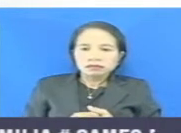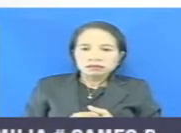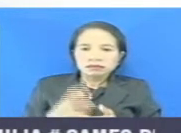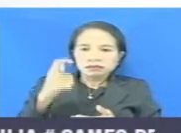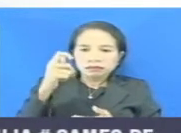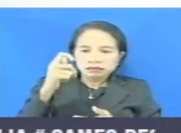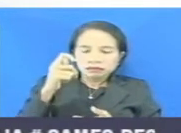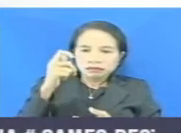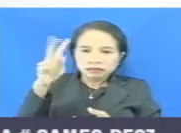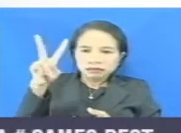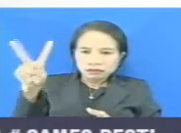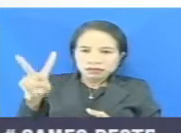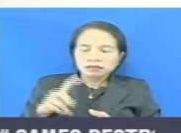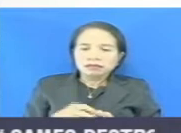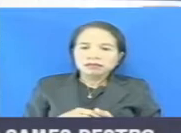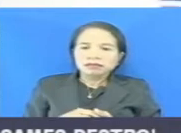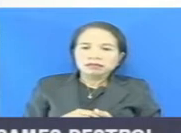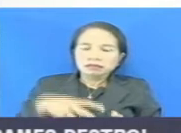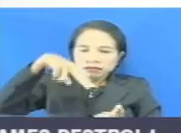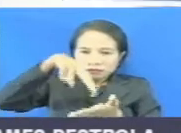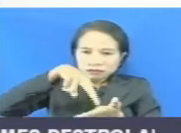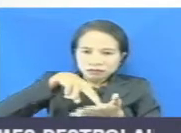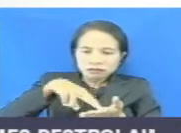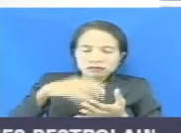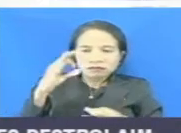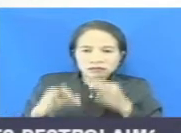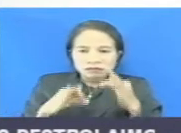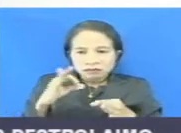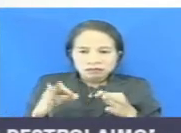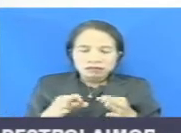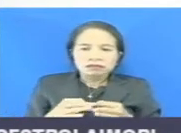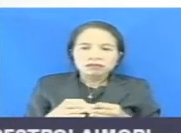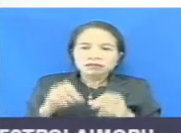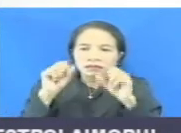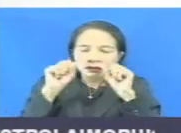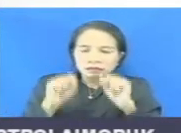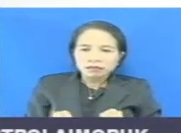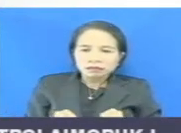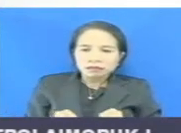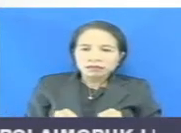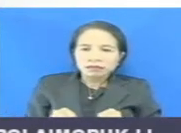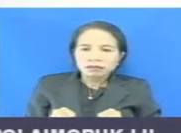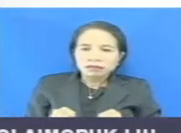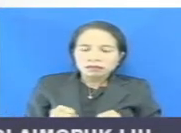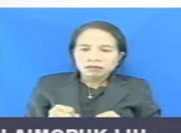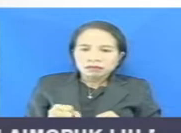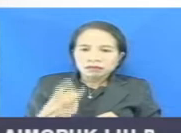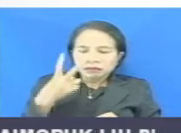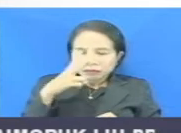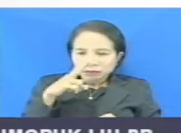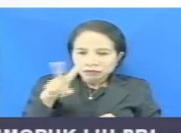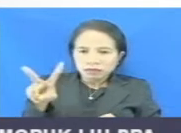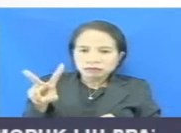televisa radio televisa Timor Leste ni existensia ni pelumenus bele kobre ona fo liliu